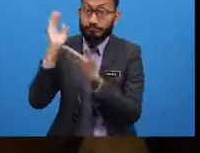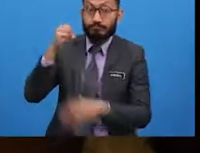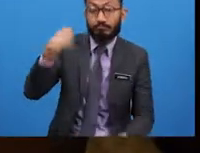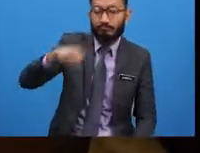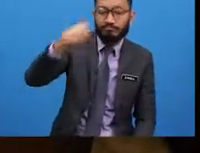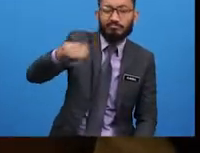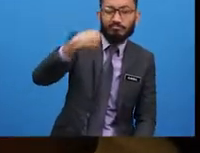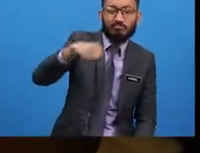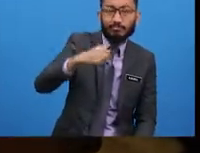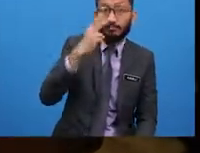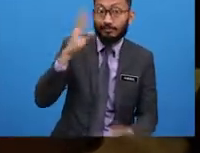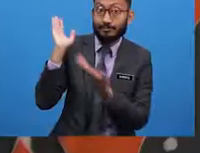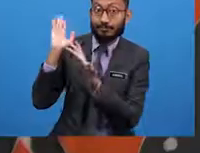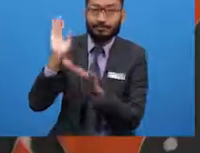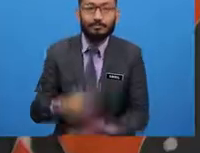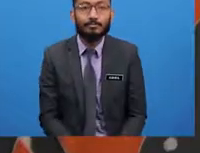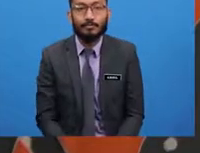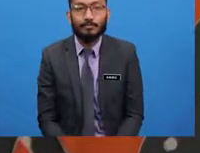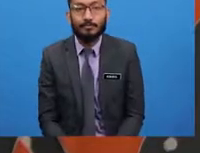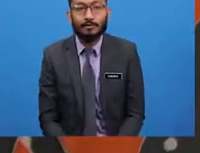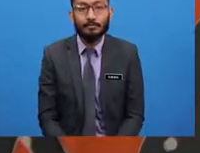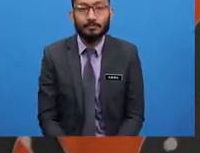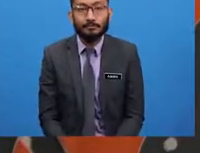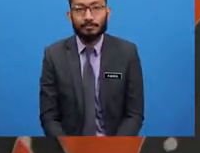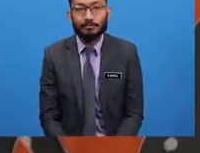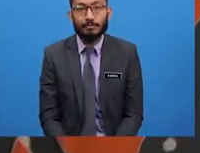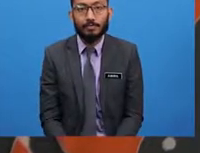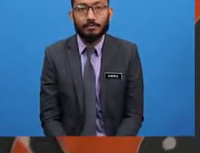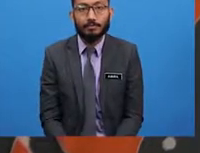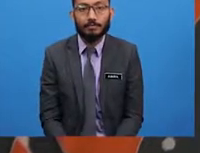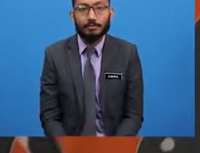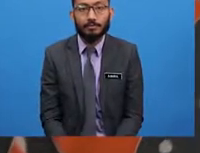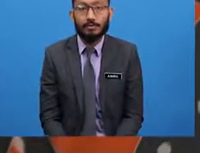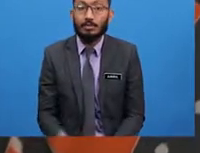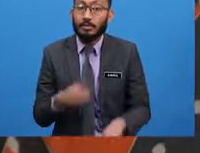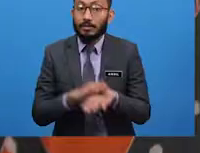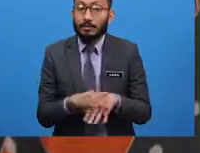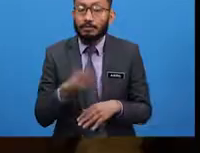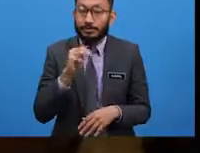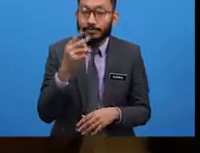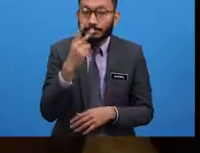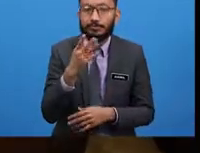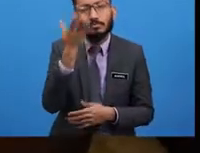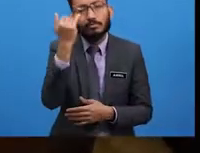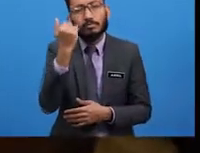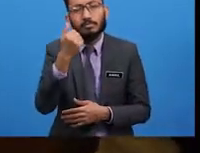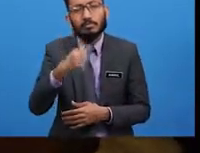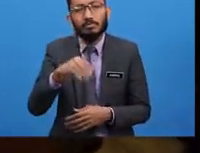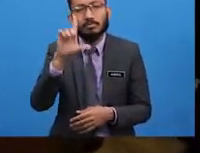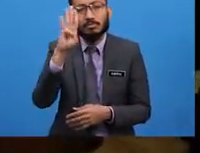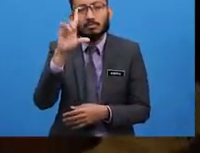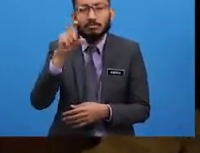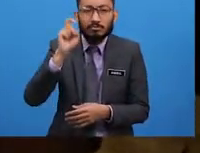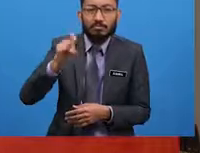Baiklah, pada pandangan murid-murid, mengapakah blok batik terap ini